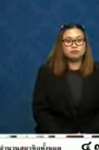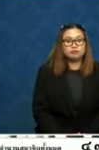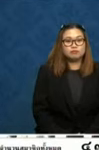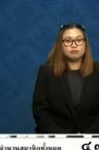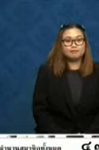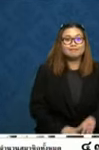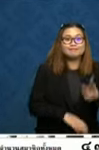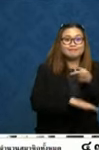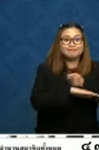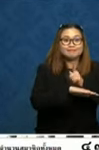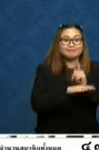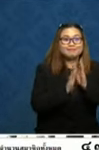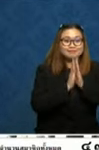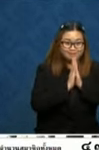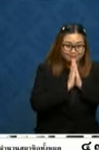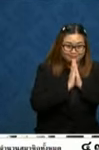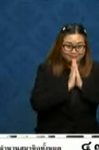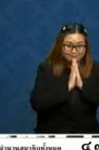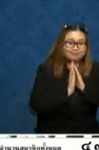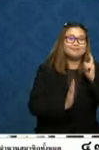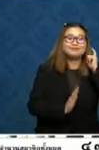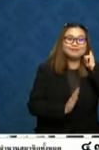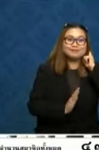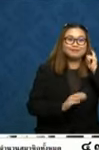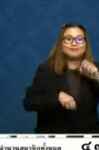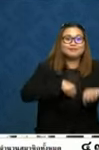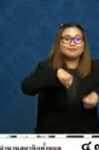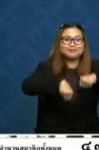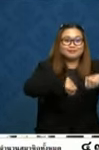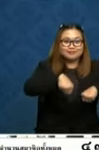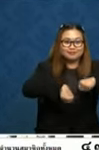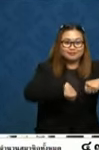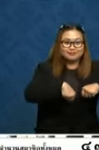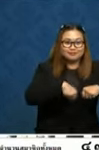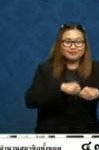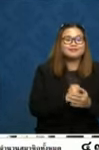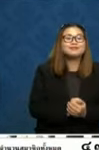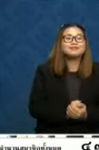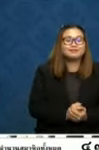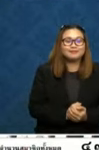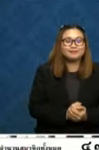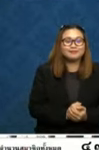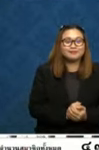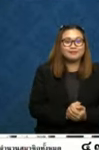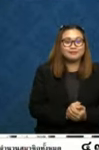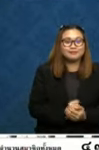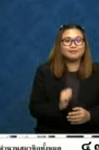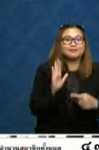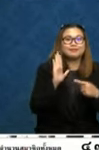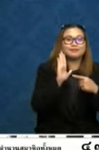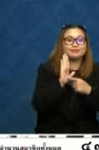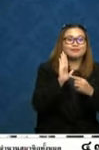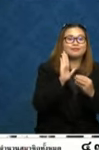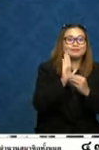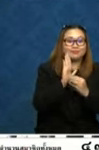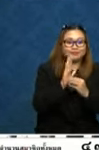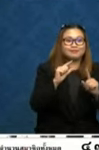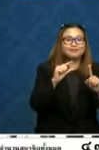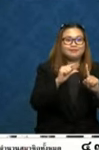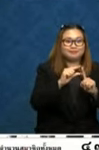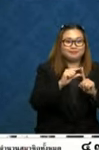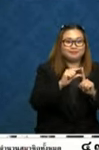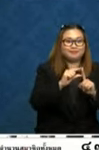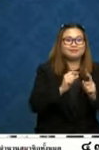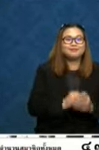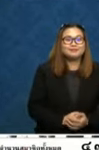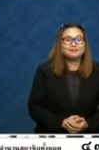ท่านประธานที่เคารพดิฉันรักชนกศรีนอกผู้แทนจากชาวบางบอนจอมทองหนองแขมพรรคประชาชนค่ะท่